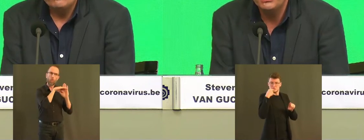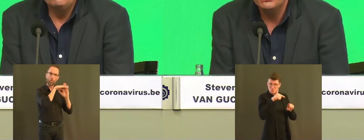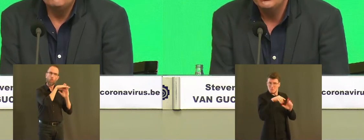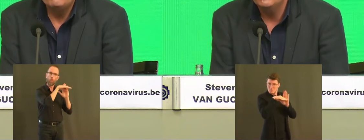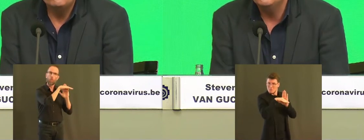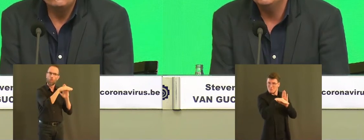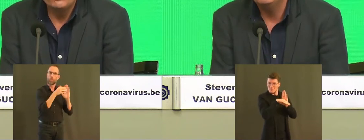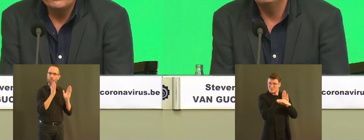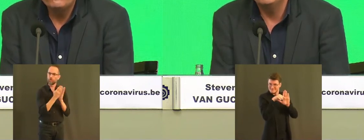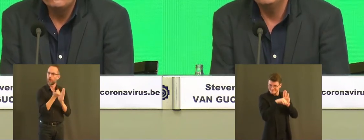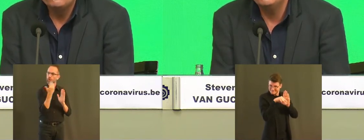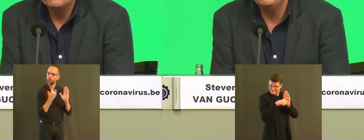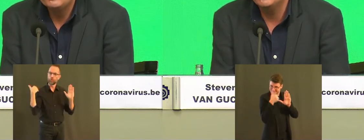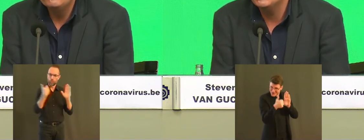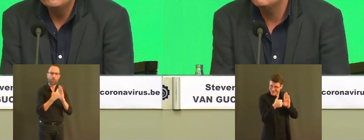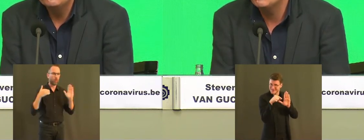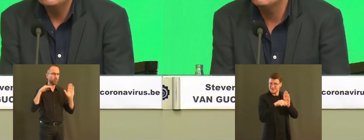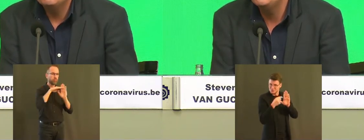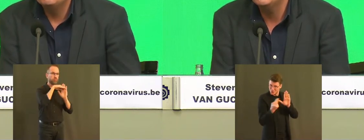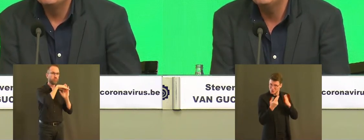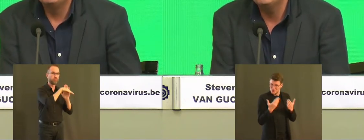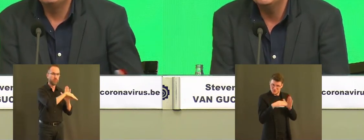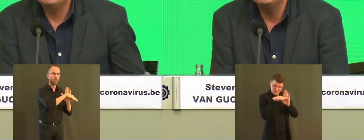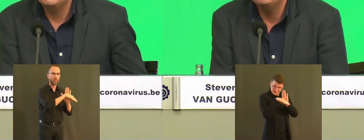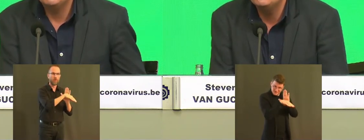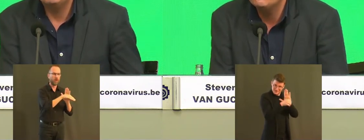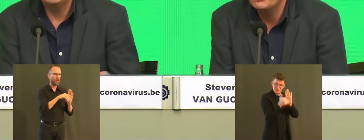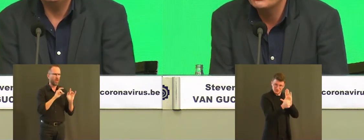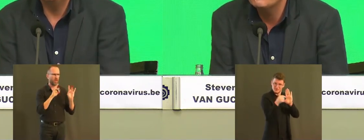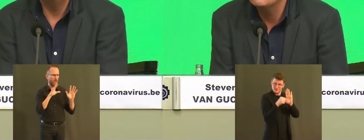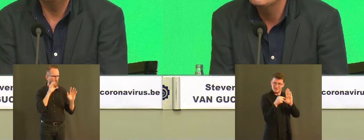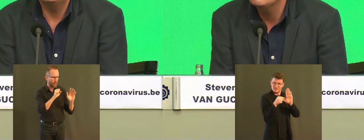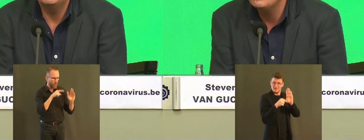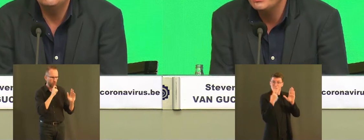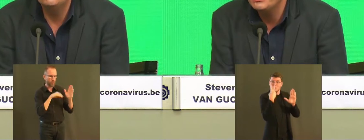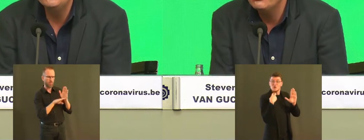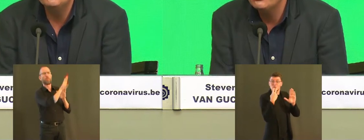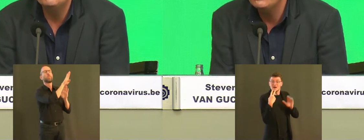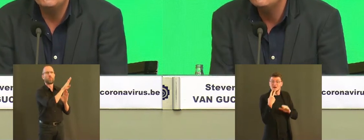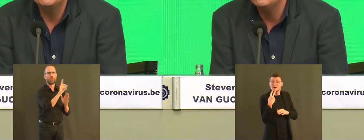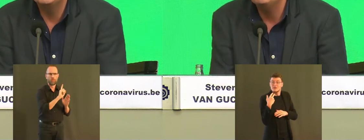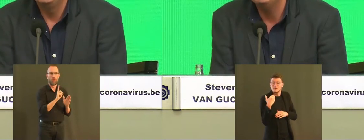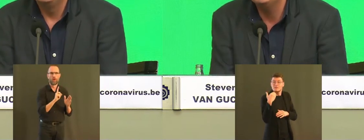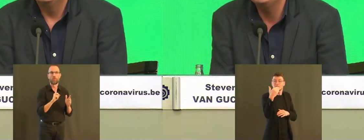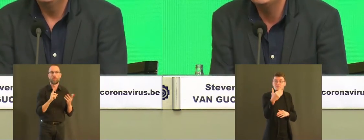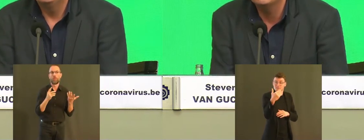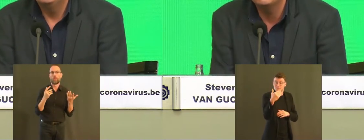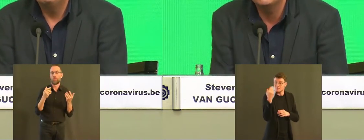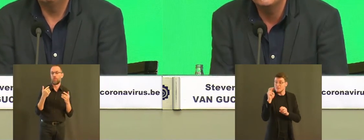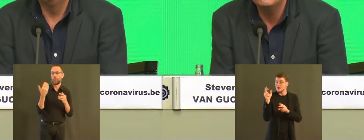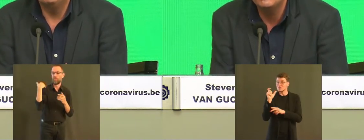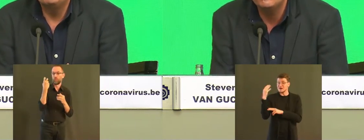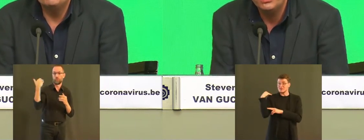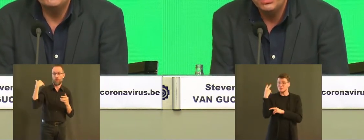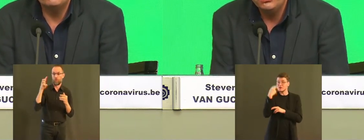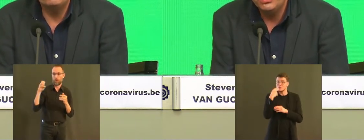On voit sûrement pas d'augmentation dans les chiffres et il n a parlé de la baisse des chiffres. Je pense qu